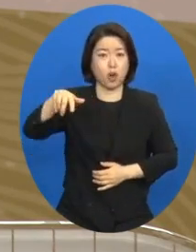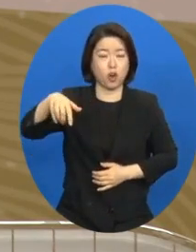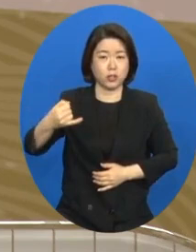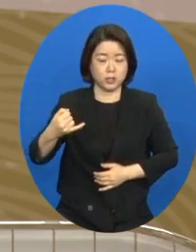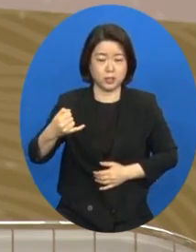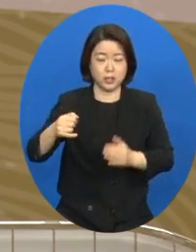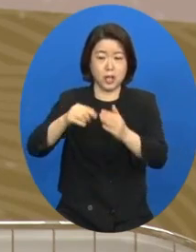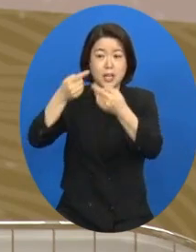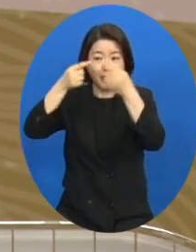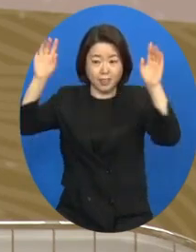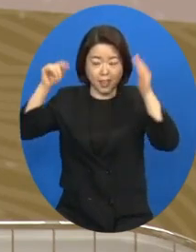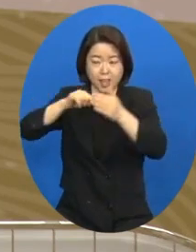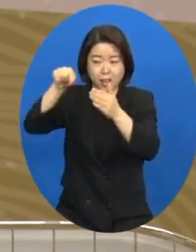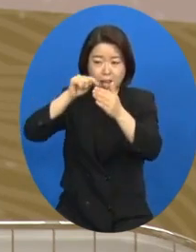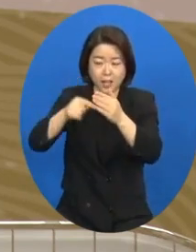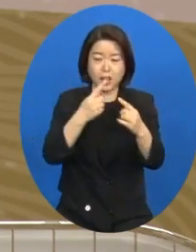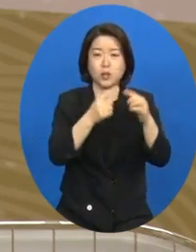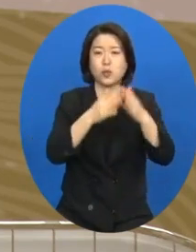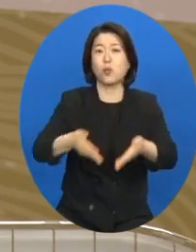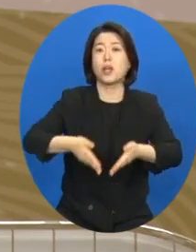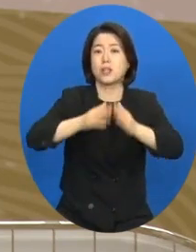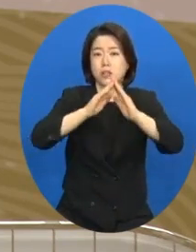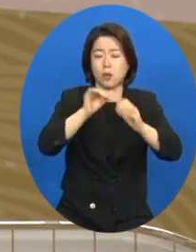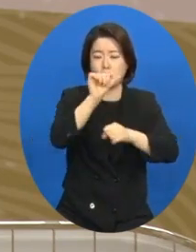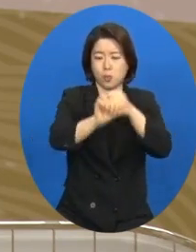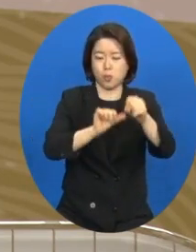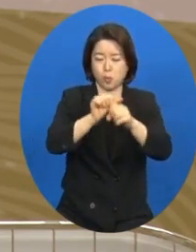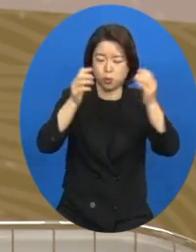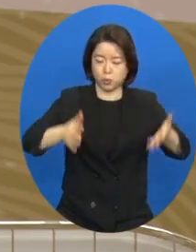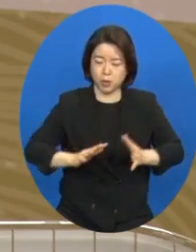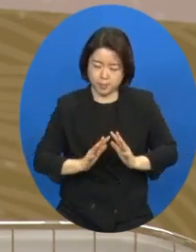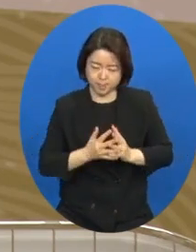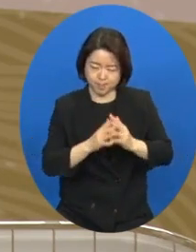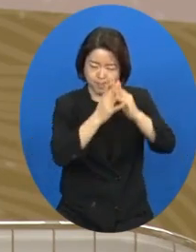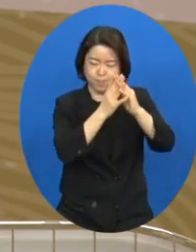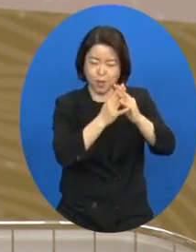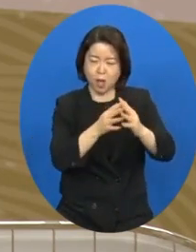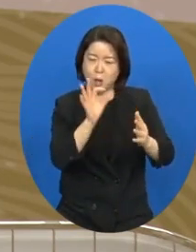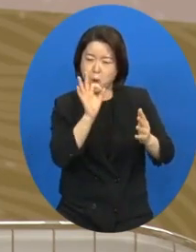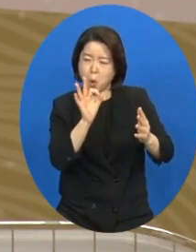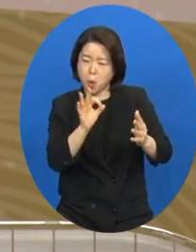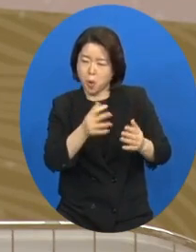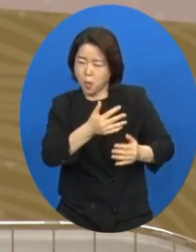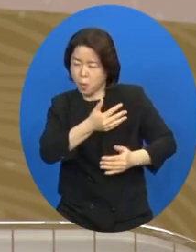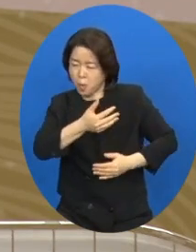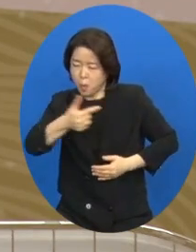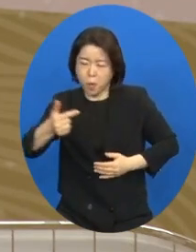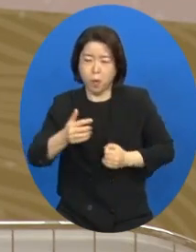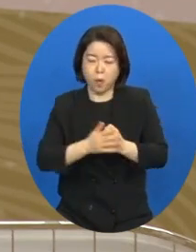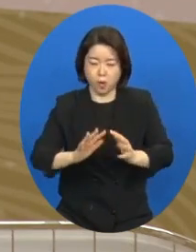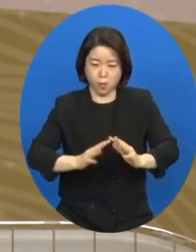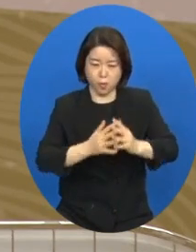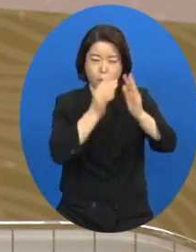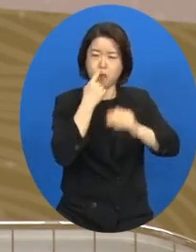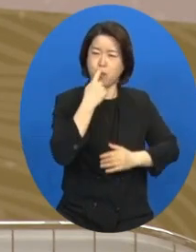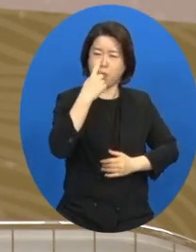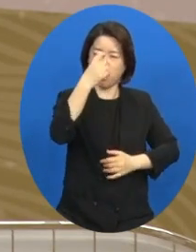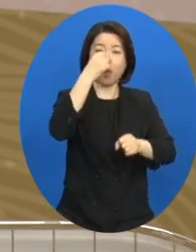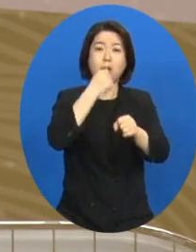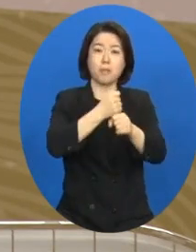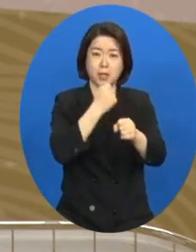5년에 걸쳐서 대 당한 아 건축비를 드려서 정말 멋있는 예배당을 짓습니다 하인즈